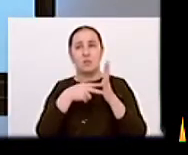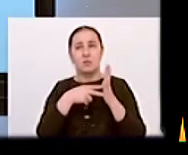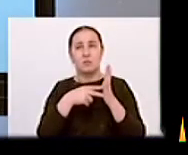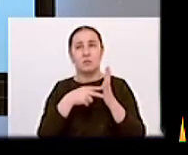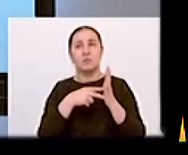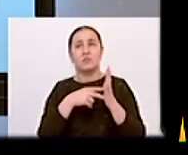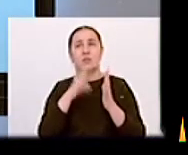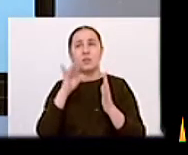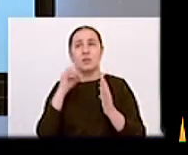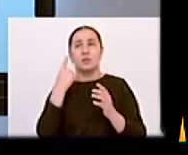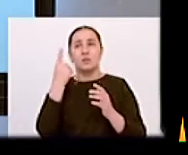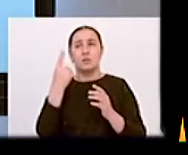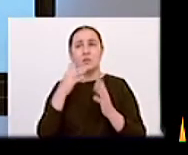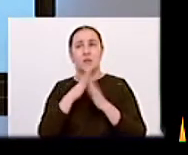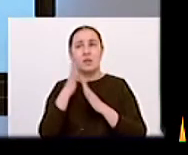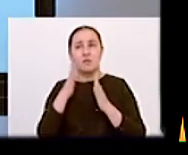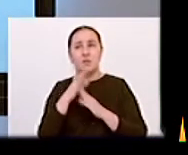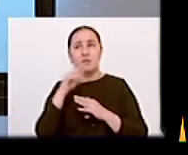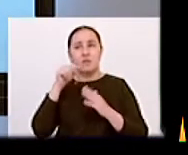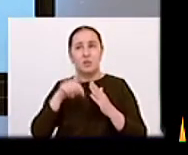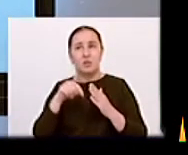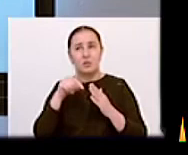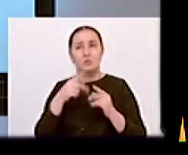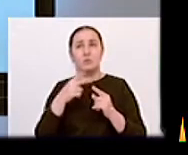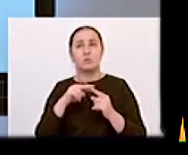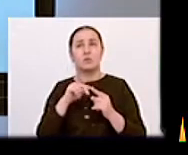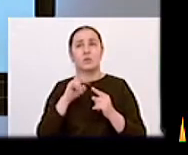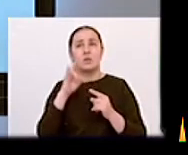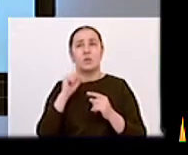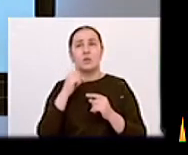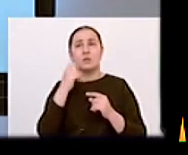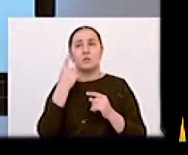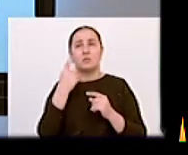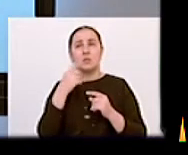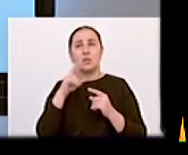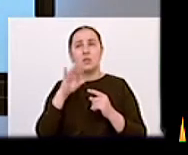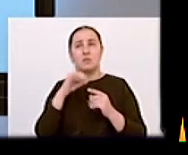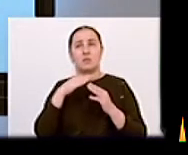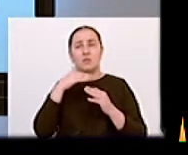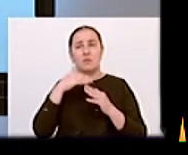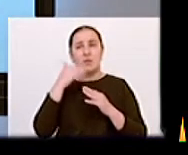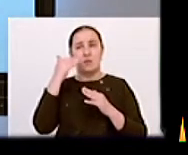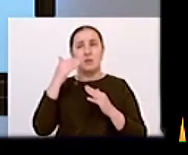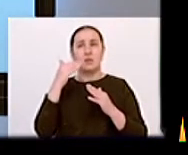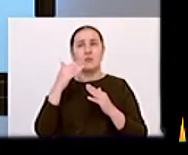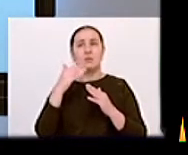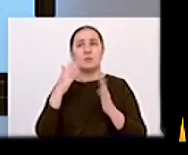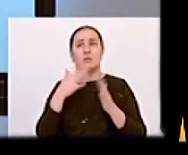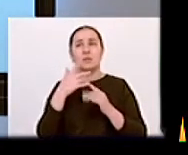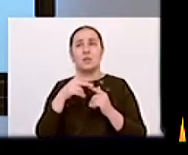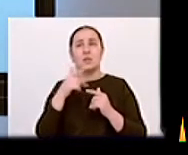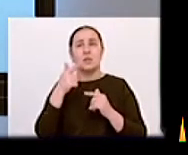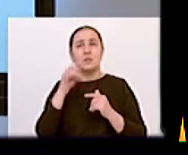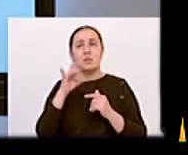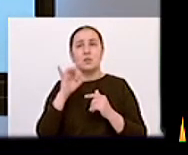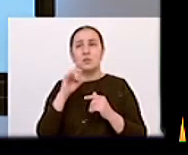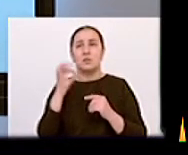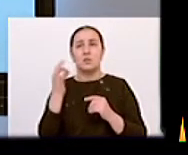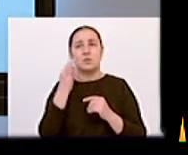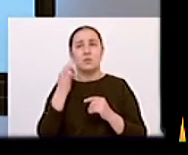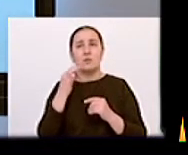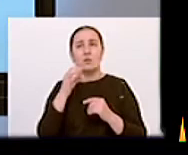Двоеточие. Ни одна травинка внизу, запятая, ни один лист на верхней ветви дерева. Герасим ничего не